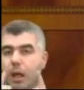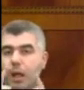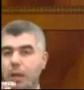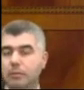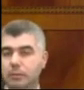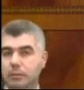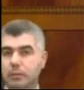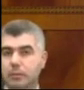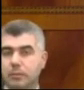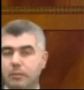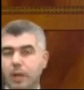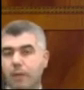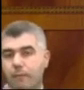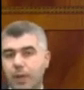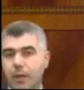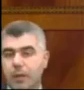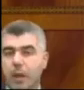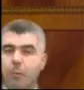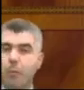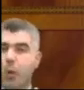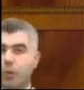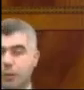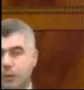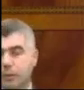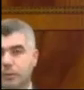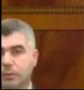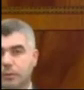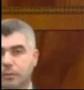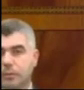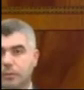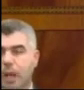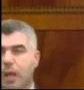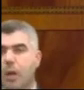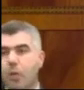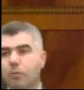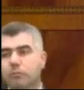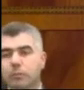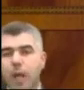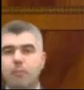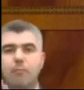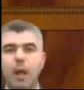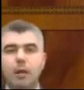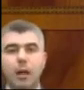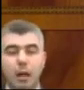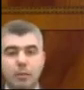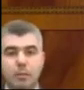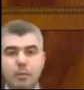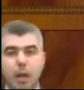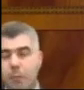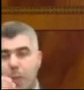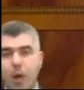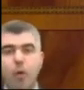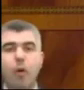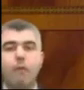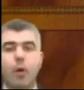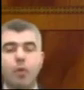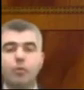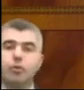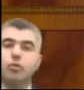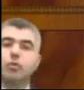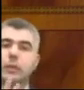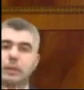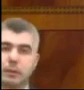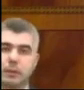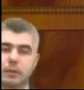الثنائية وتحقيق هذه المشروعات الطموحة. أنا اقترحت على الملك محمد السادس أن يكون